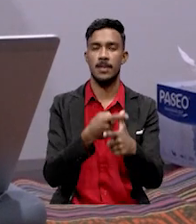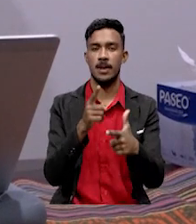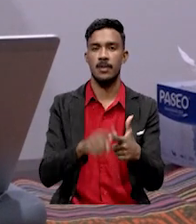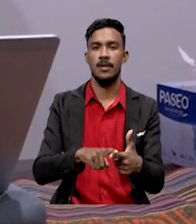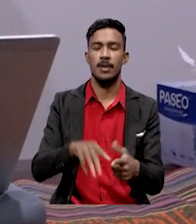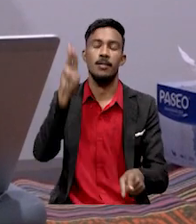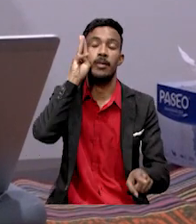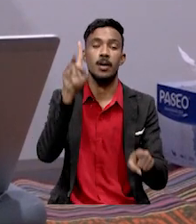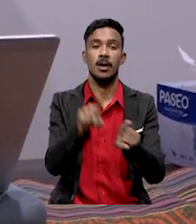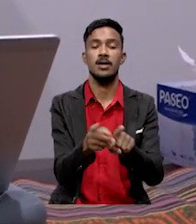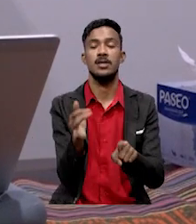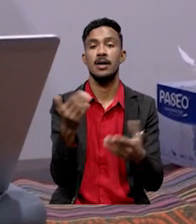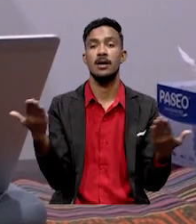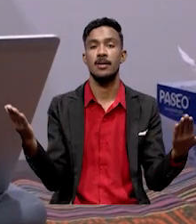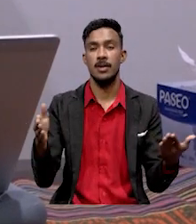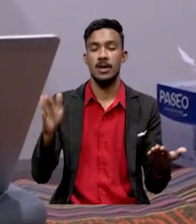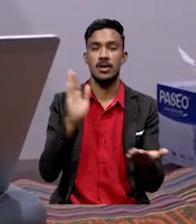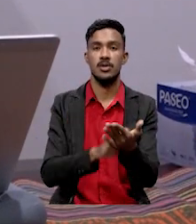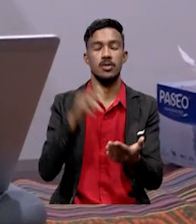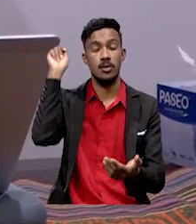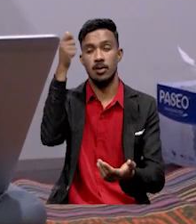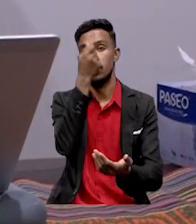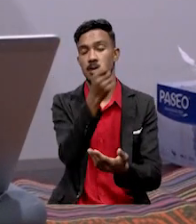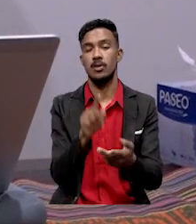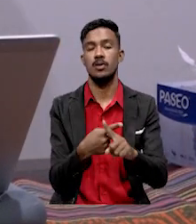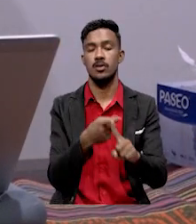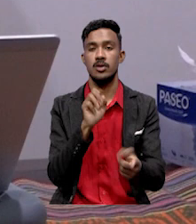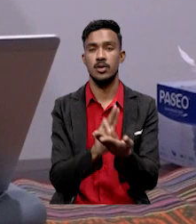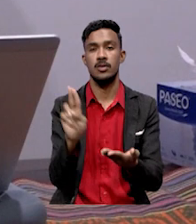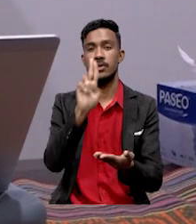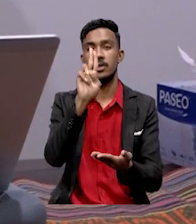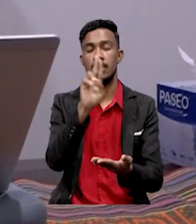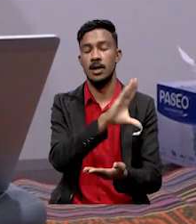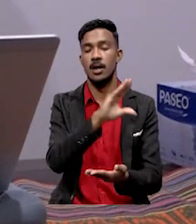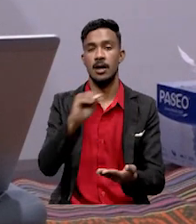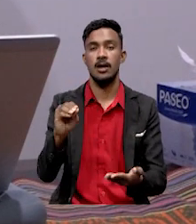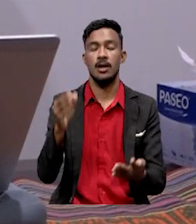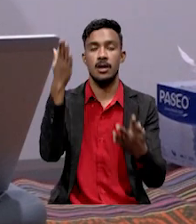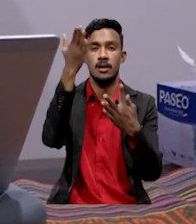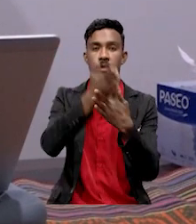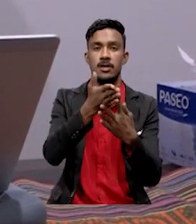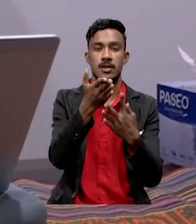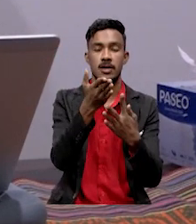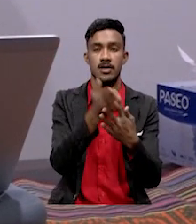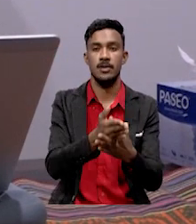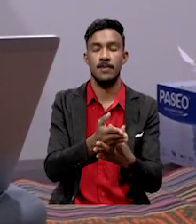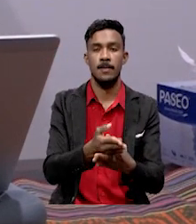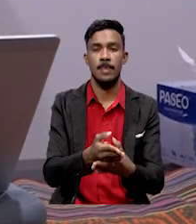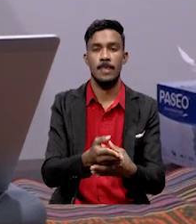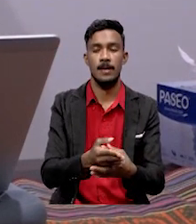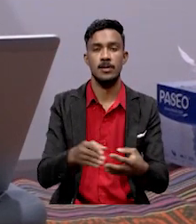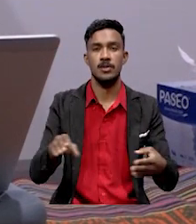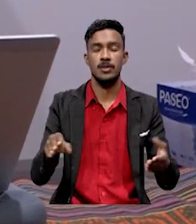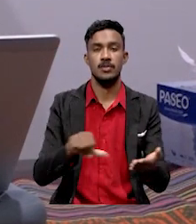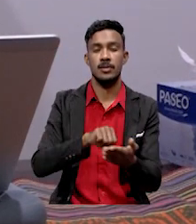sira barak nebe graduado husi universidade sira tama aplikasaun sira ba iha vaga sira nebe